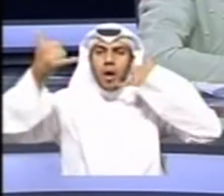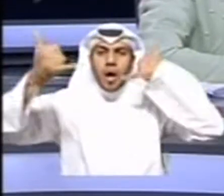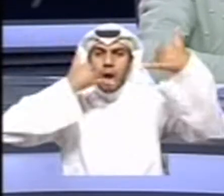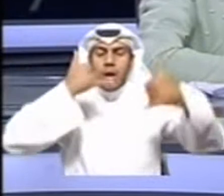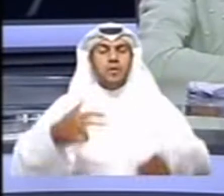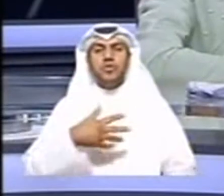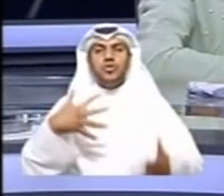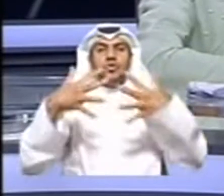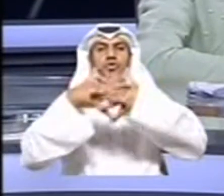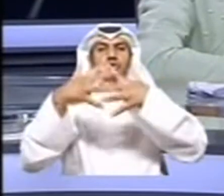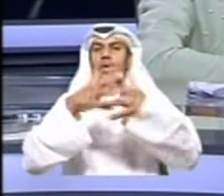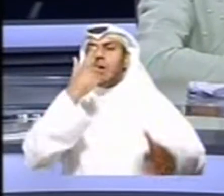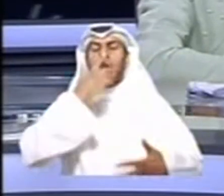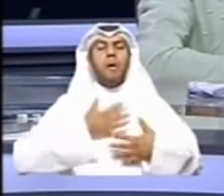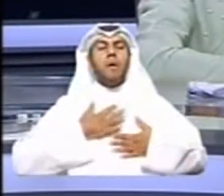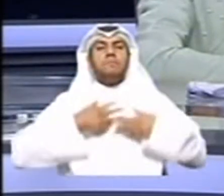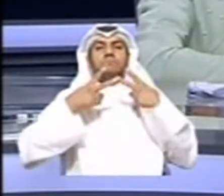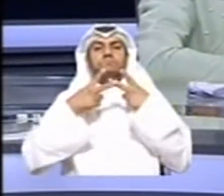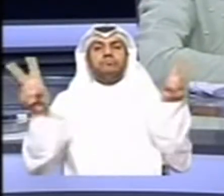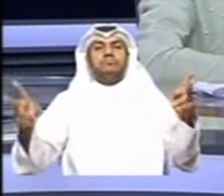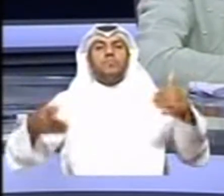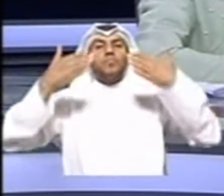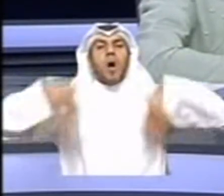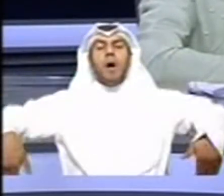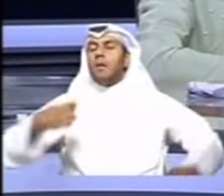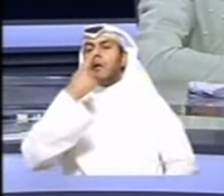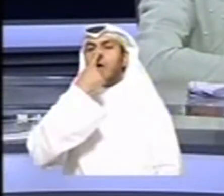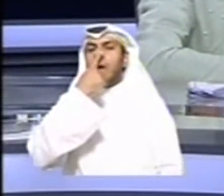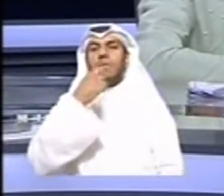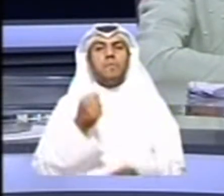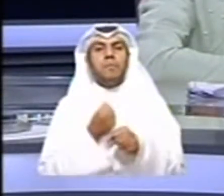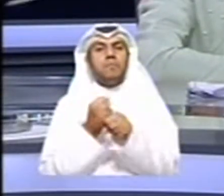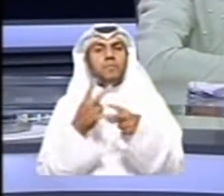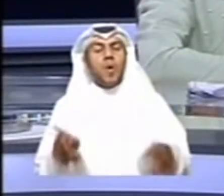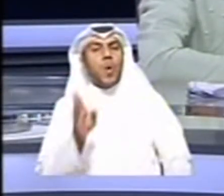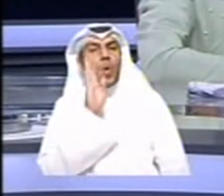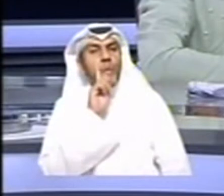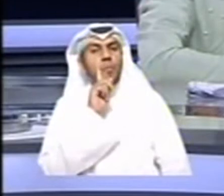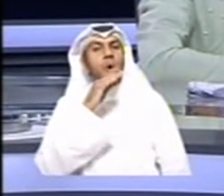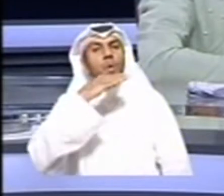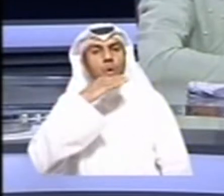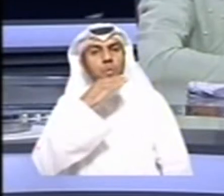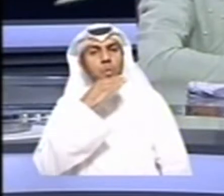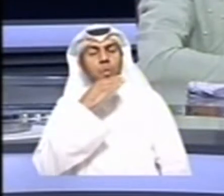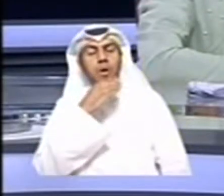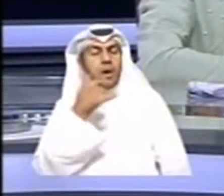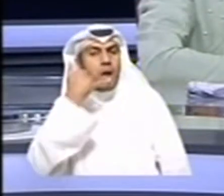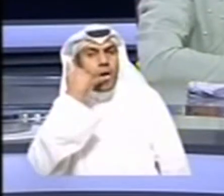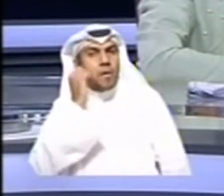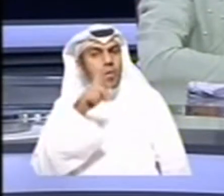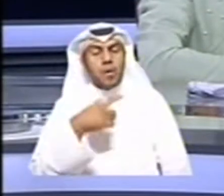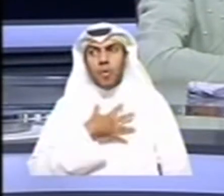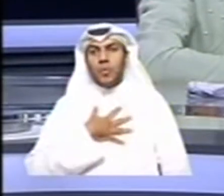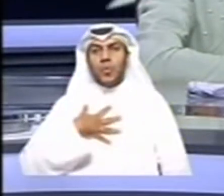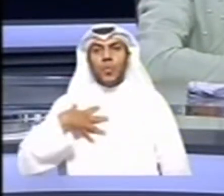الخاص في توظيف كثير من المعاقين، نفسهم المعاقين وأولياء أمورهم شعورهم بوجود فعلا برامج